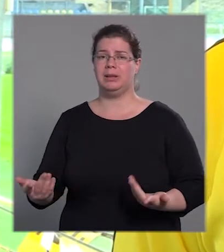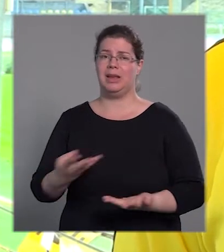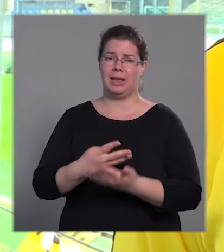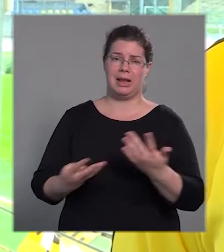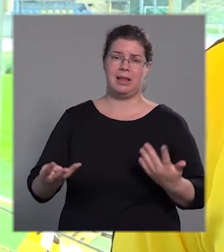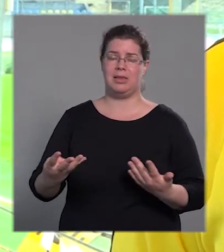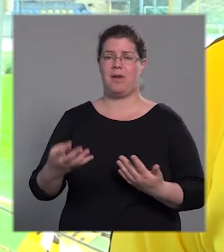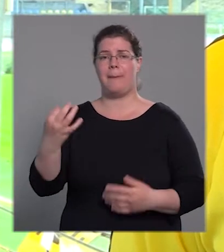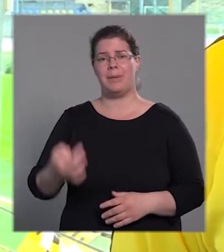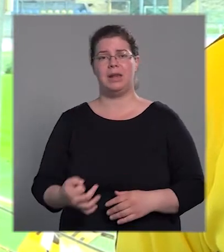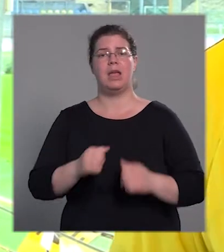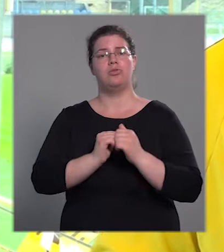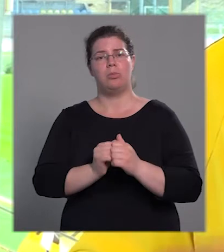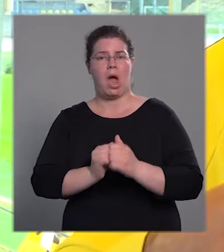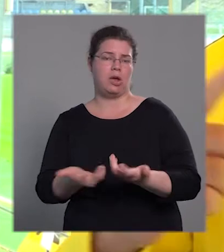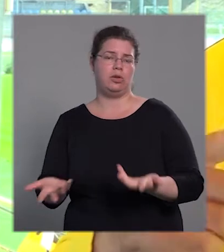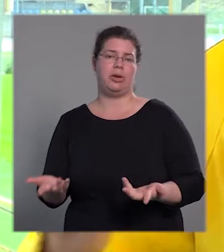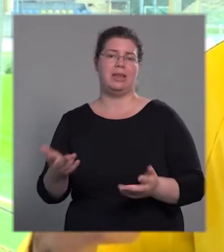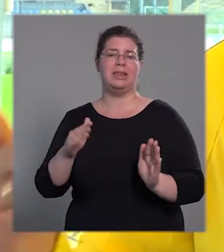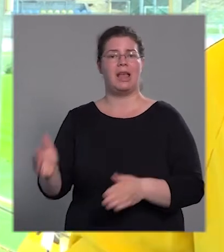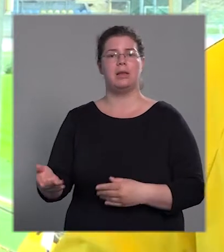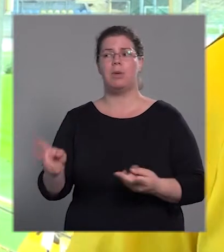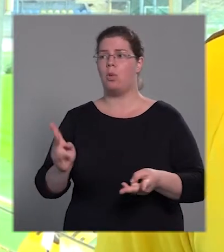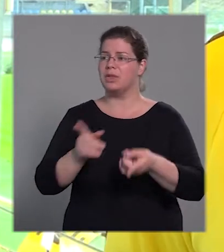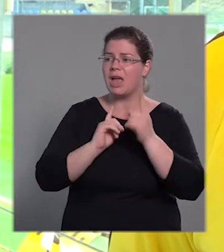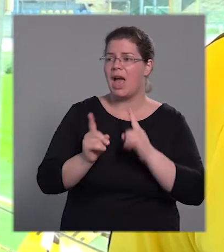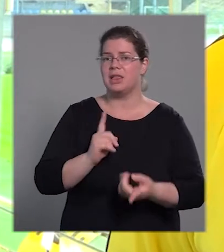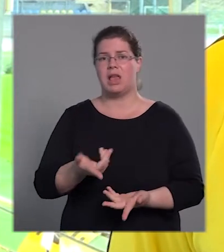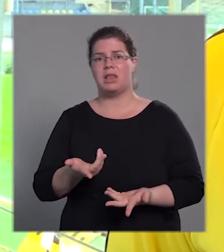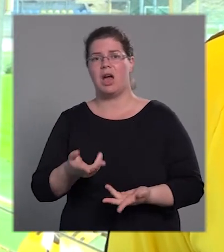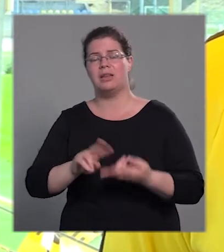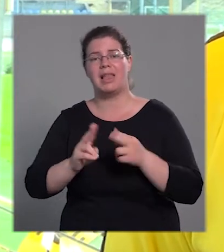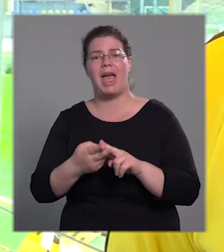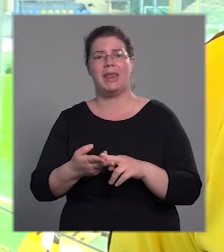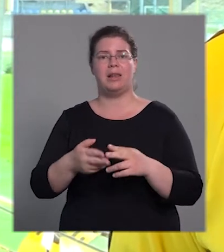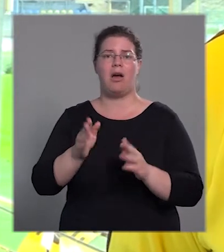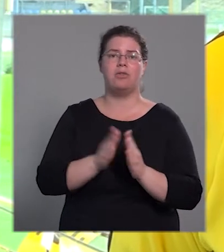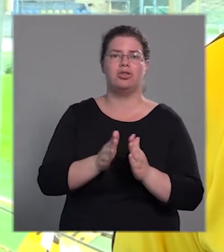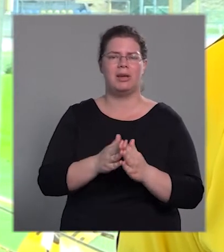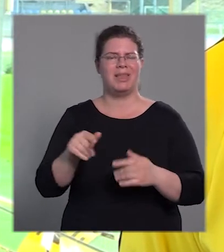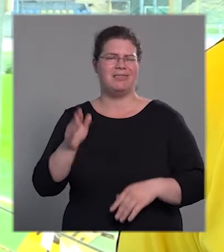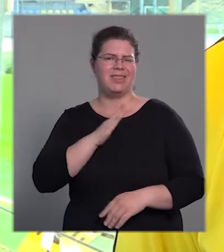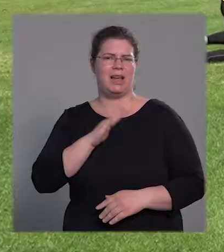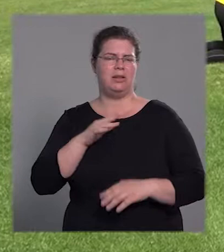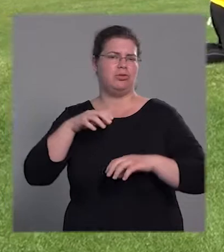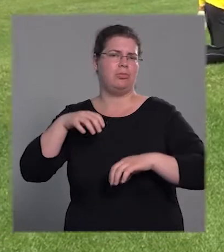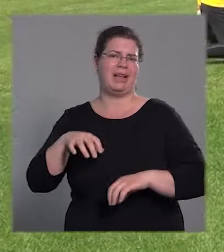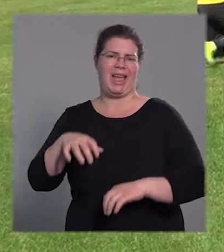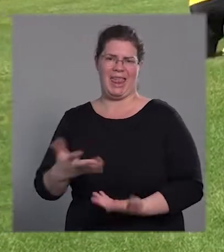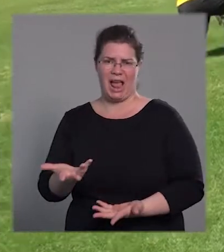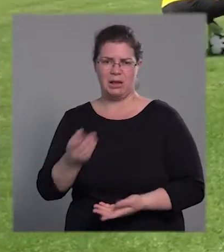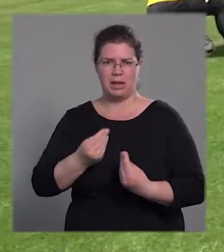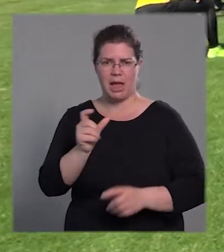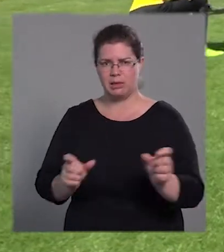perces bajnoki szezonba úgy, hogy játszanak vasárnap, szerda, vasárnap, ez fizikálisan azért megterheli a játékosokat. Végül